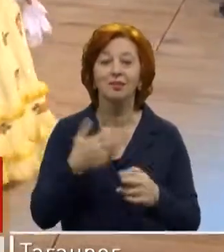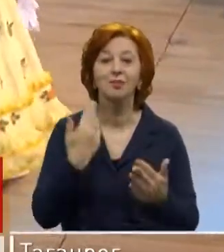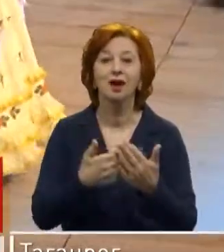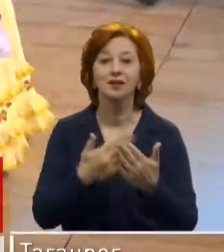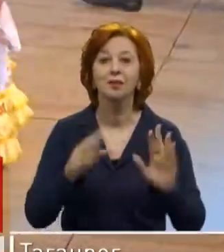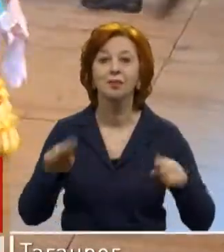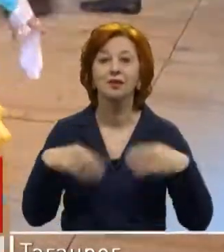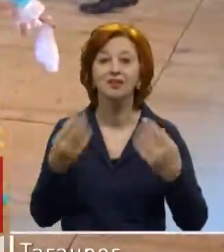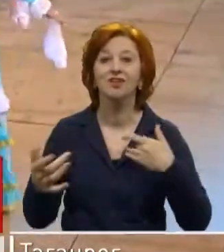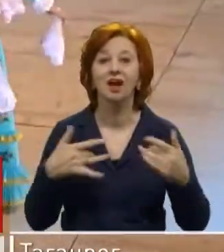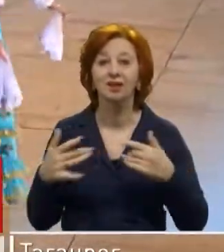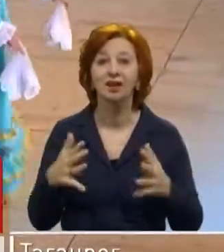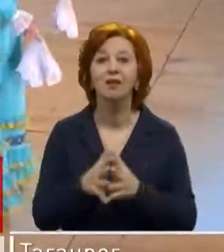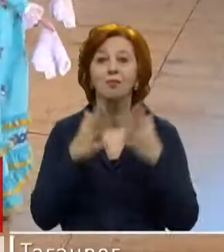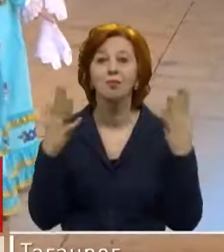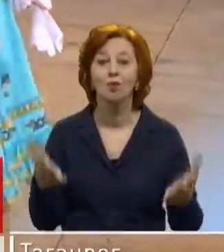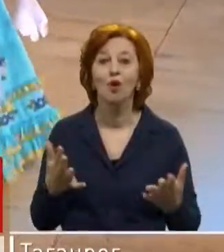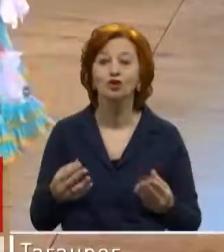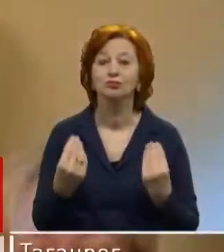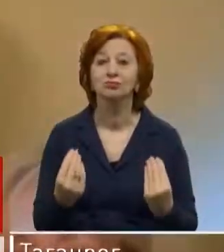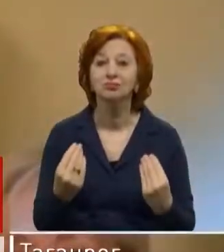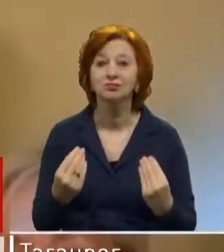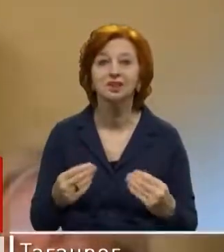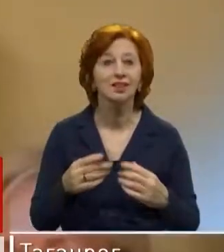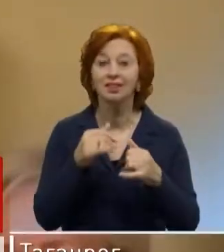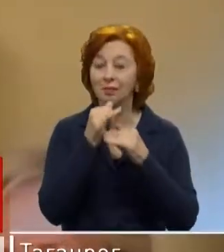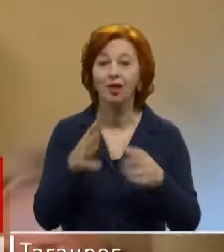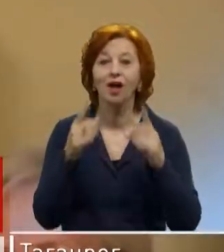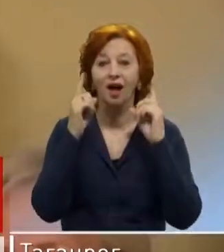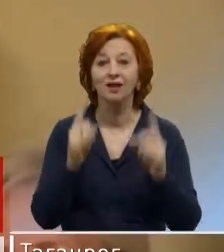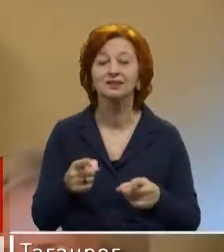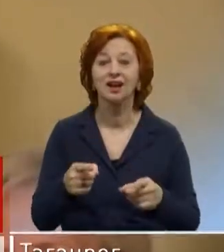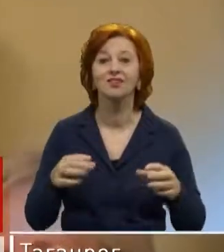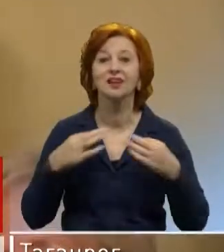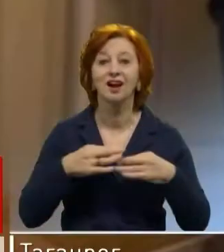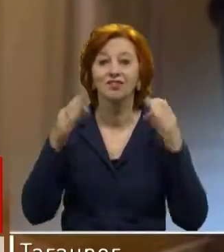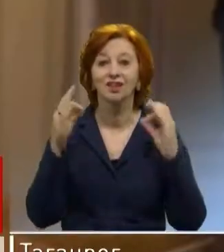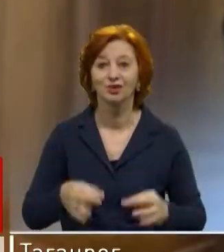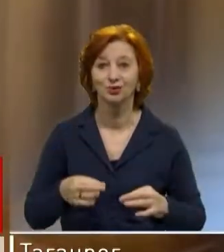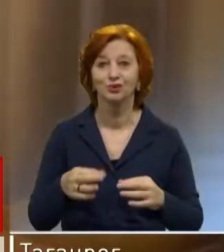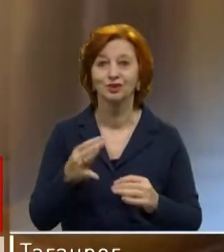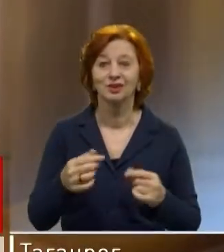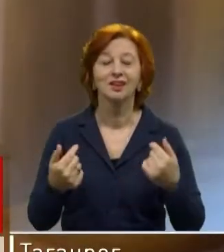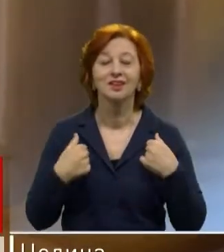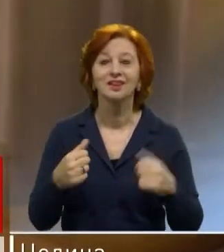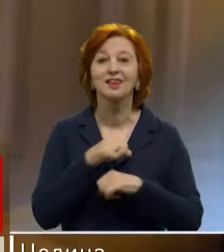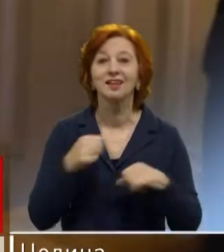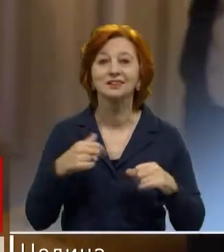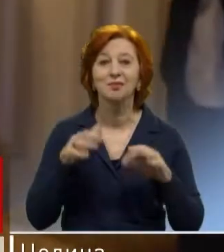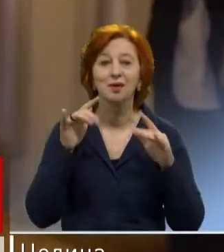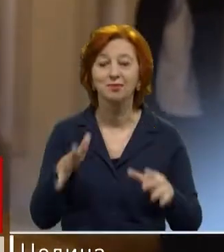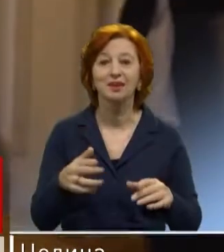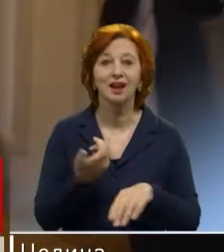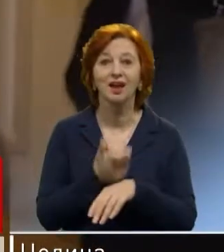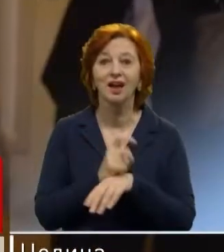придавало артистам еще больше задора и не позволило оставить равнодушной взыскательную публику северной столицы. На самом деле, я давно хотела